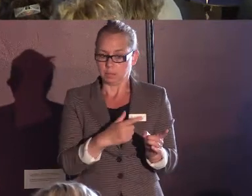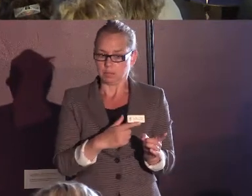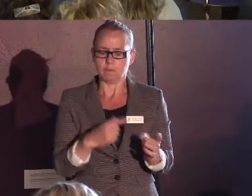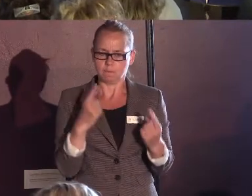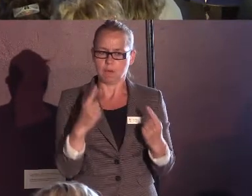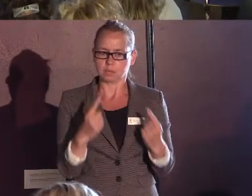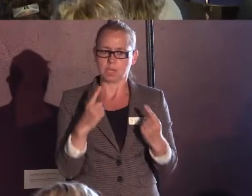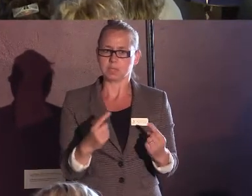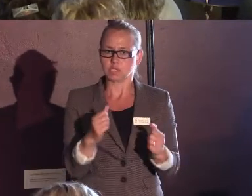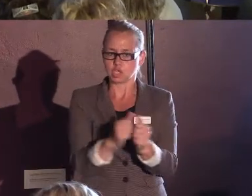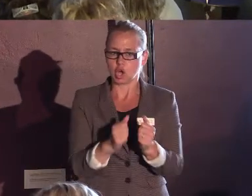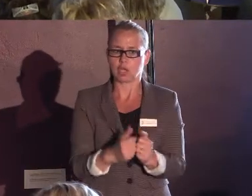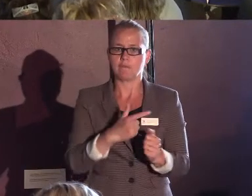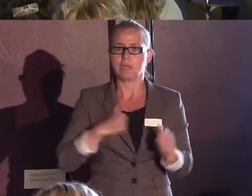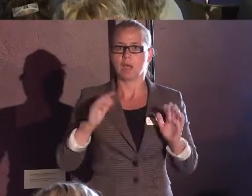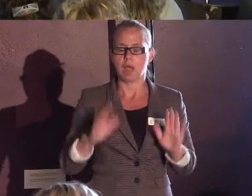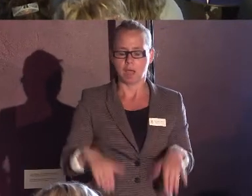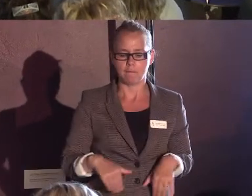ganska fantastiska saker. Vi har